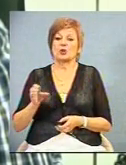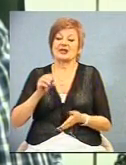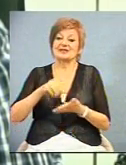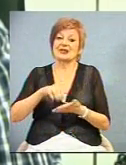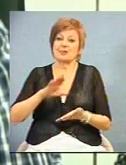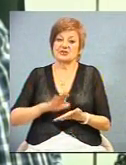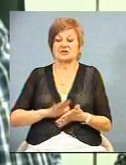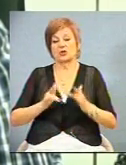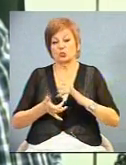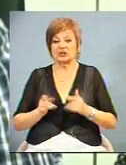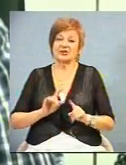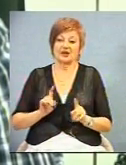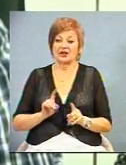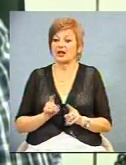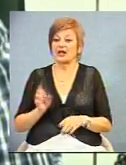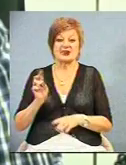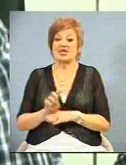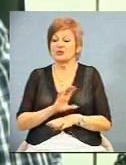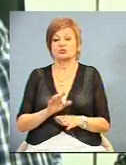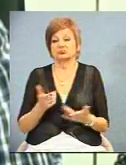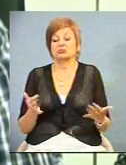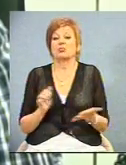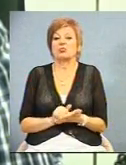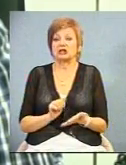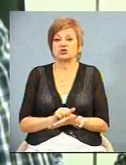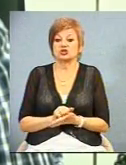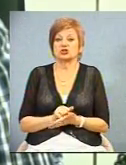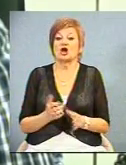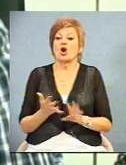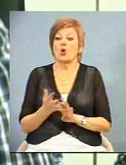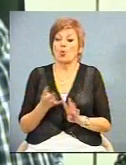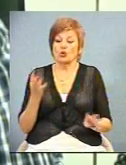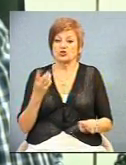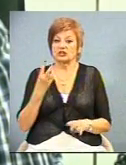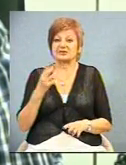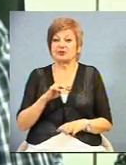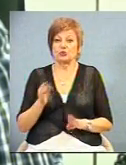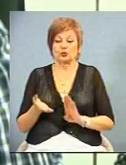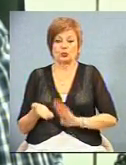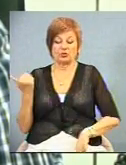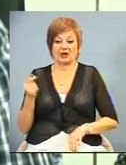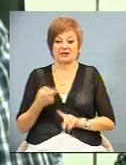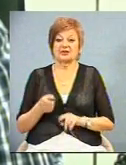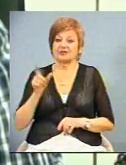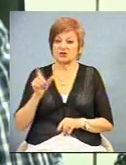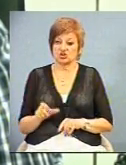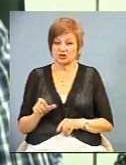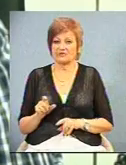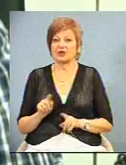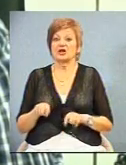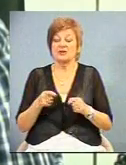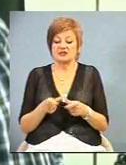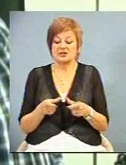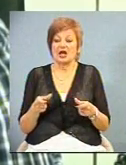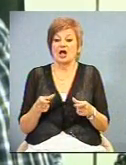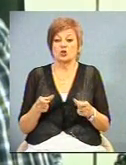записавшиеся онлайн, либо вот так, не приходят по каким-то причинам. Очередь через 3 минуты их исключает, этого человека, и выдает